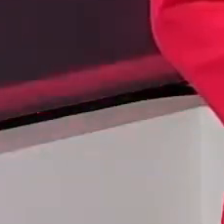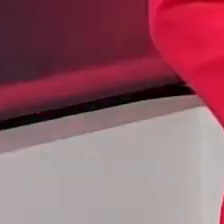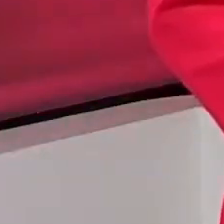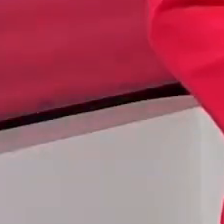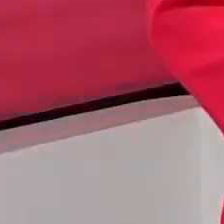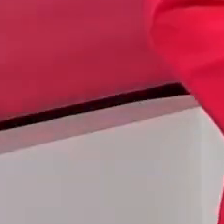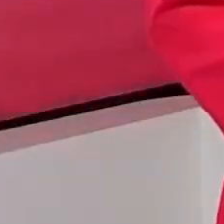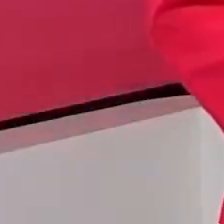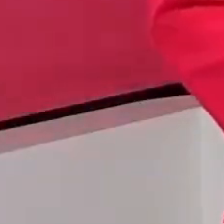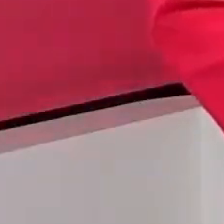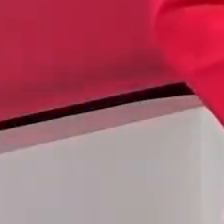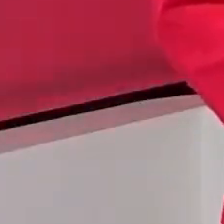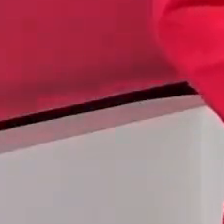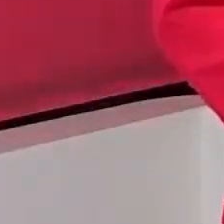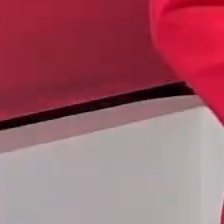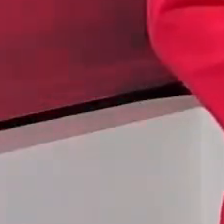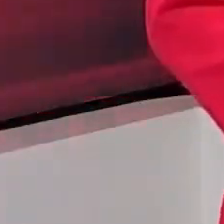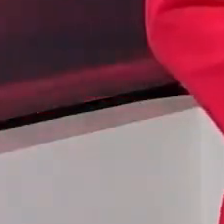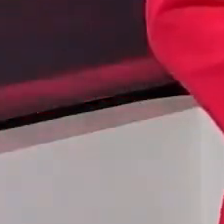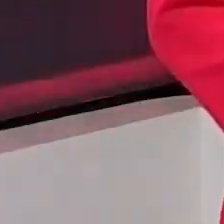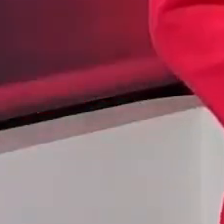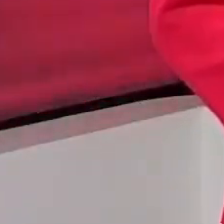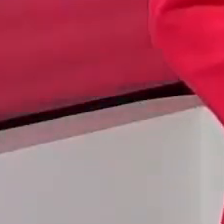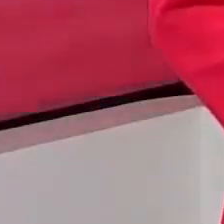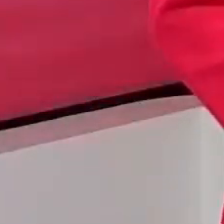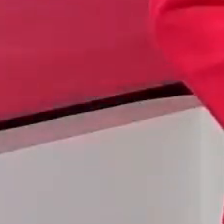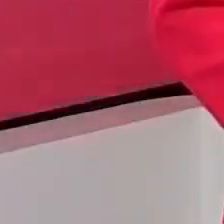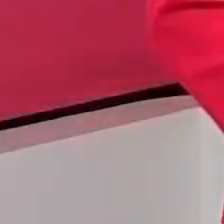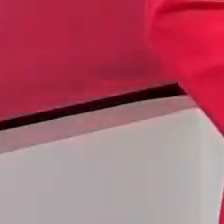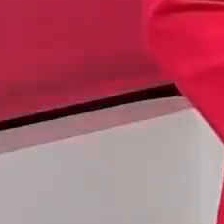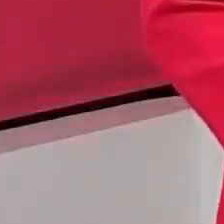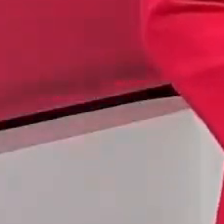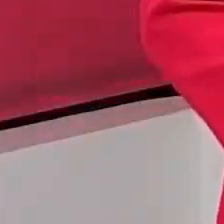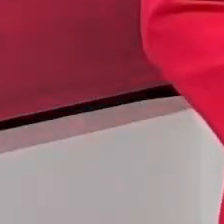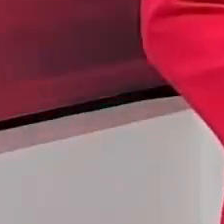samahan nyo kami sa GMA Pinoy TV at sa www.gmanews.tv.